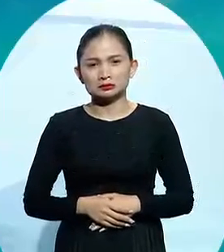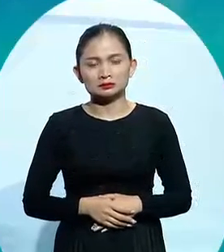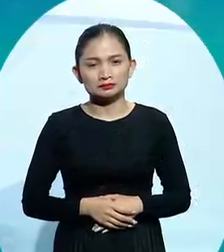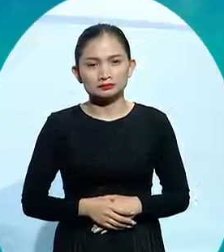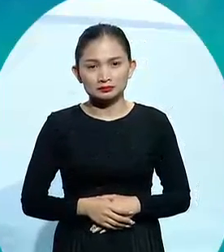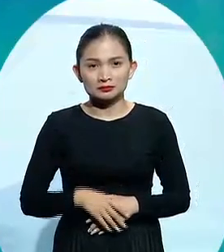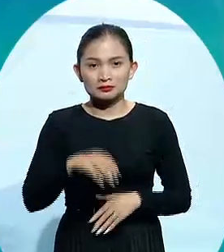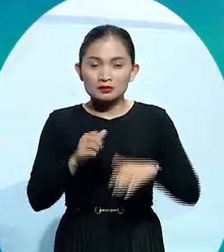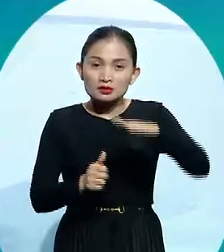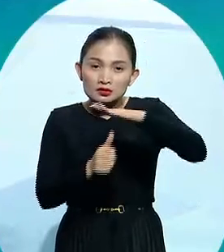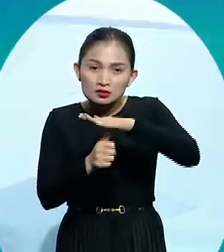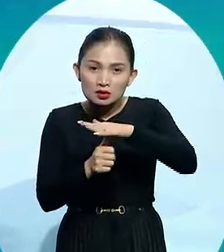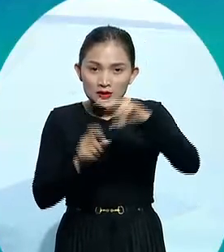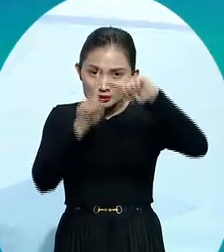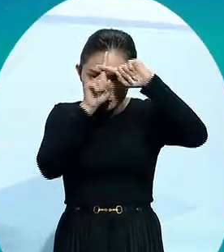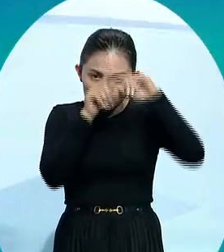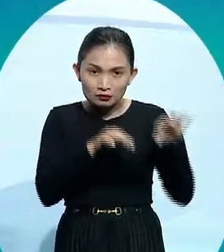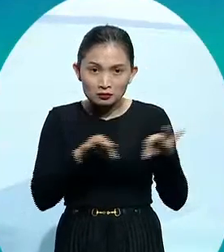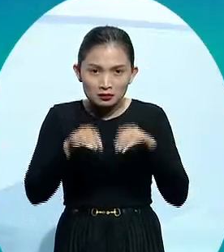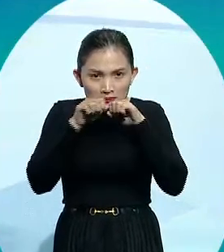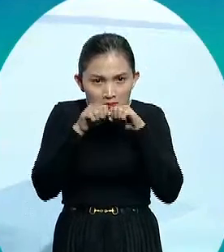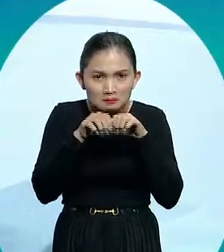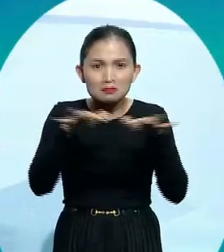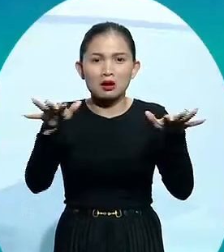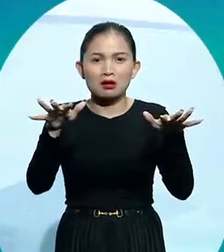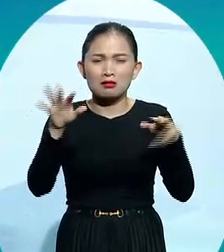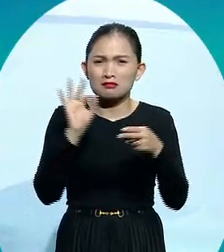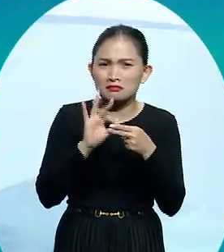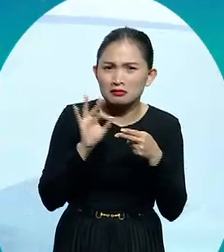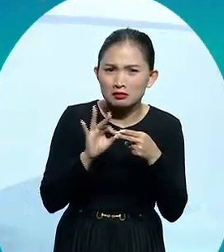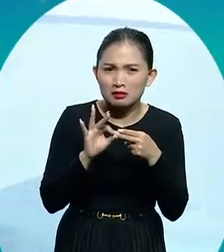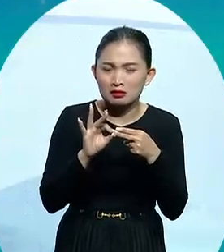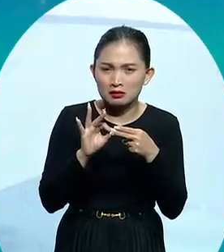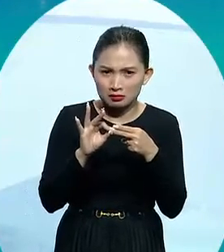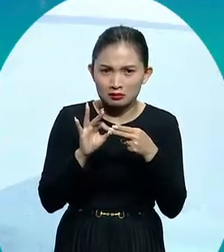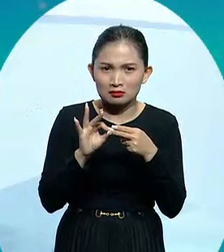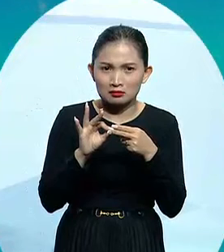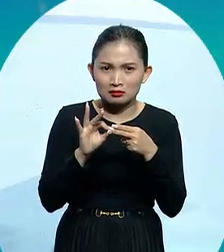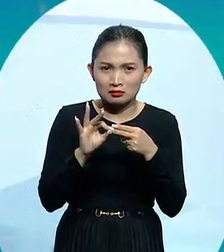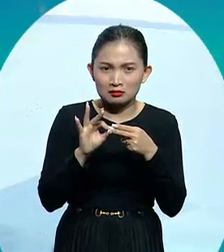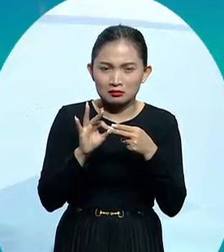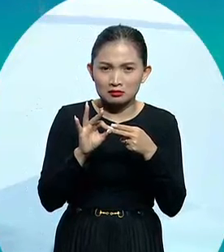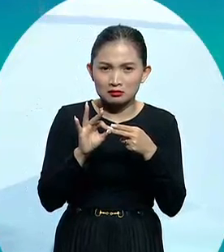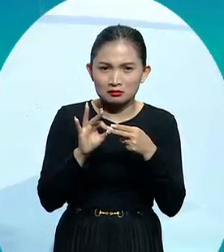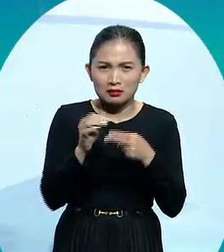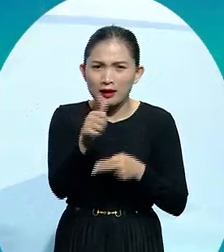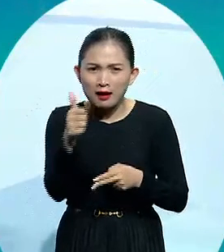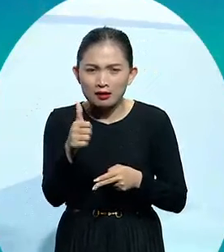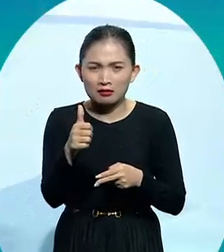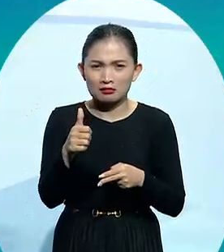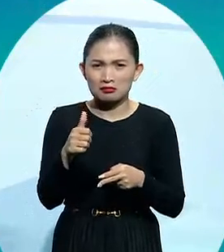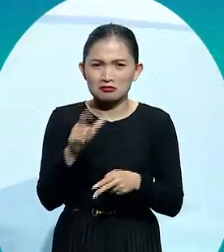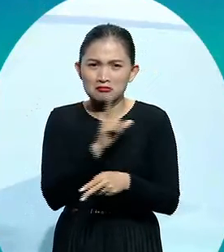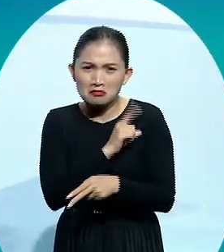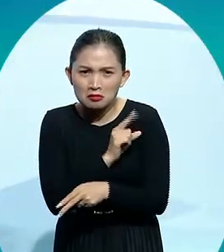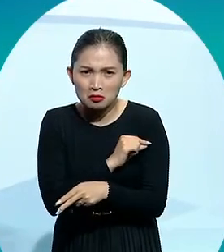cơ sở y tế thành phố Hồ Chí Minh vừa phát đi thông báo lên án mạnh mẽ khi quyết đấu tranh và kiến nghị xử lý tới cùng những người lợi dụng